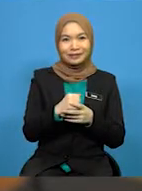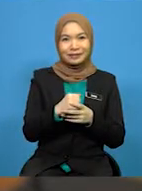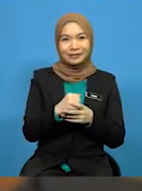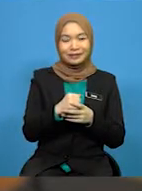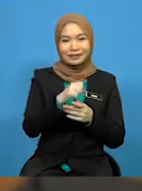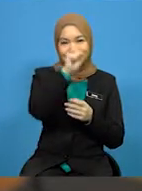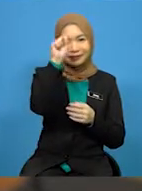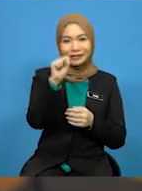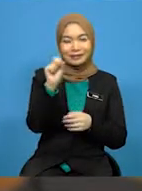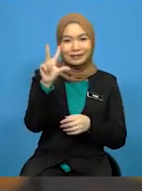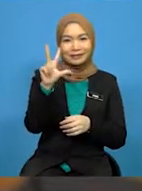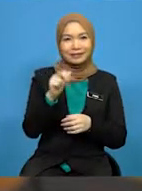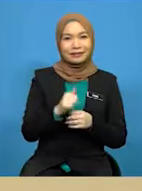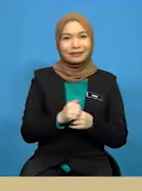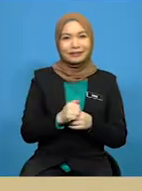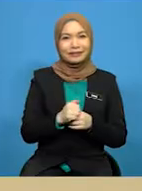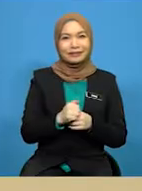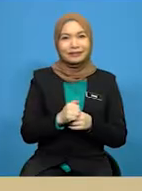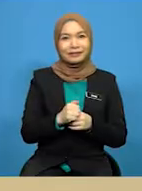Seterusnya, soalan ketiga.